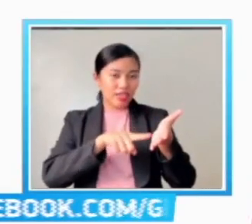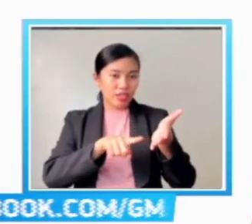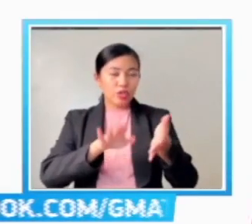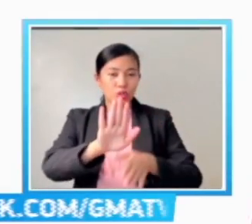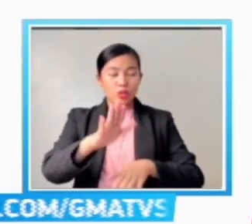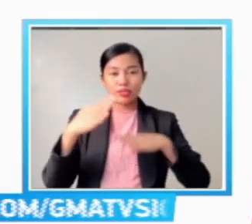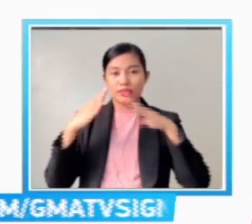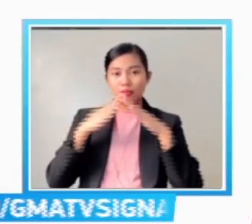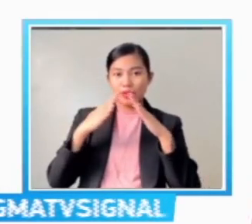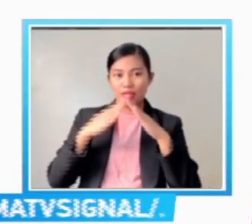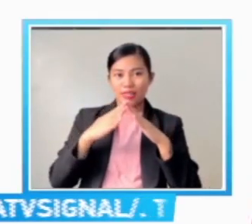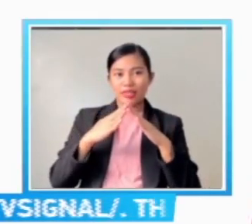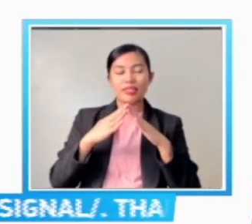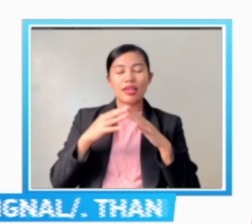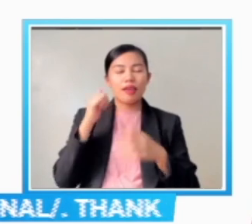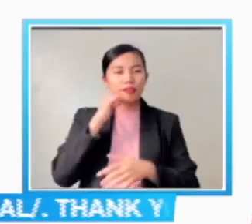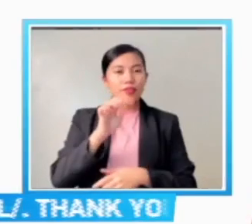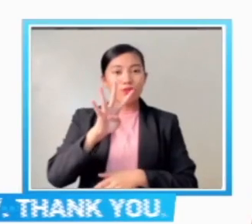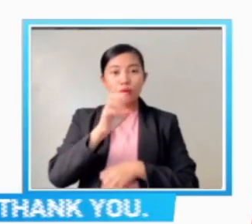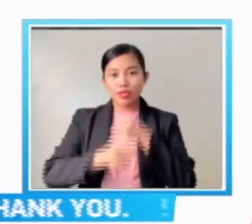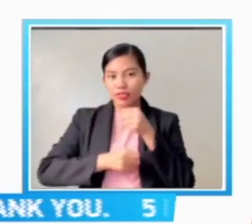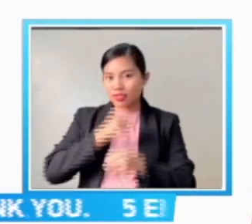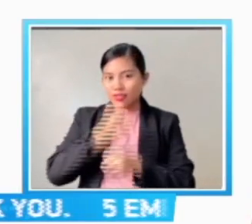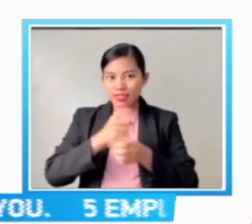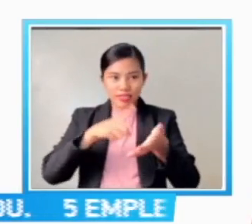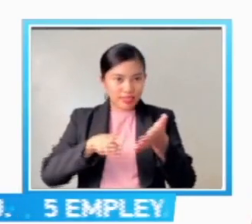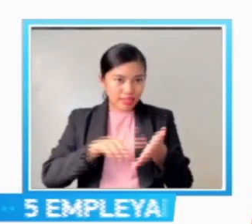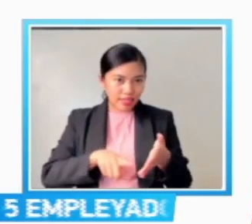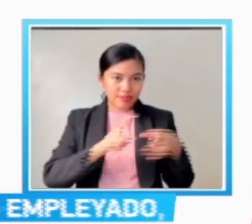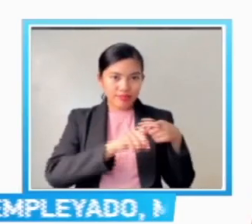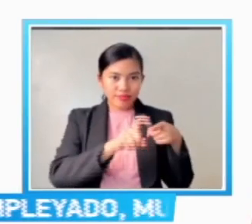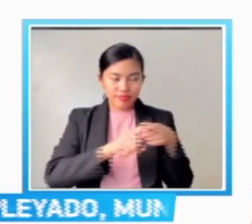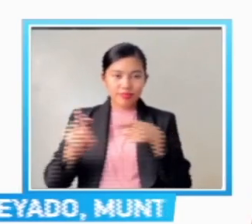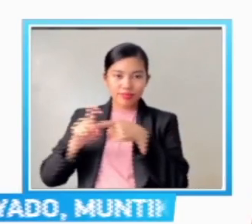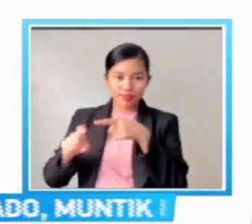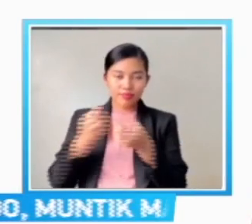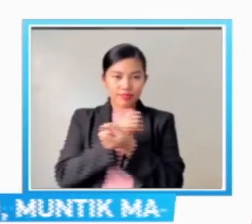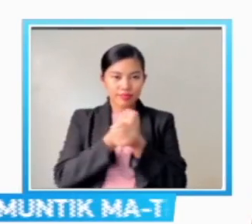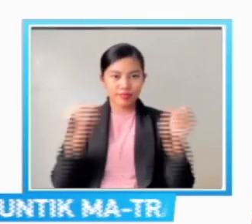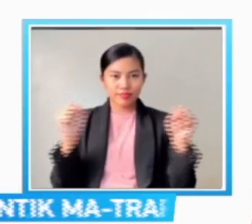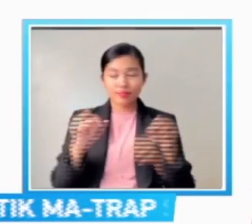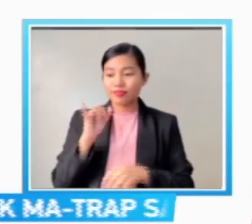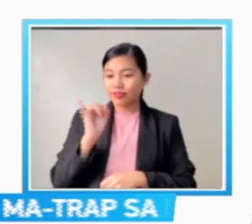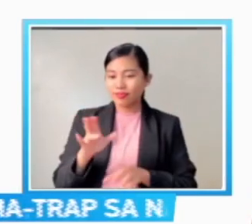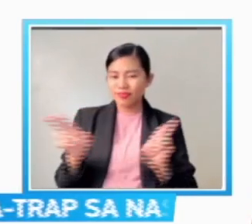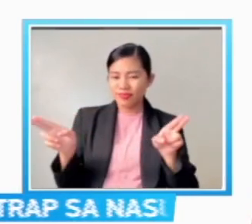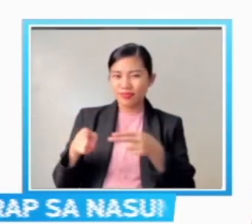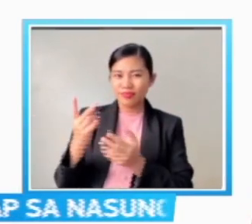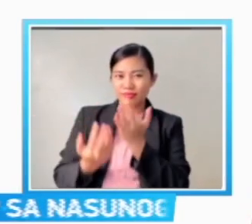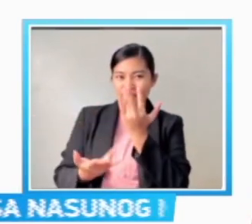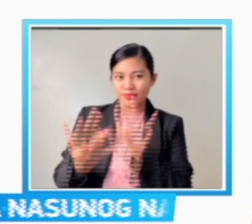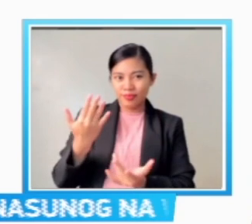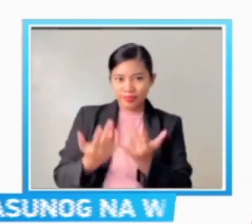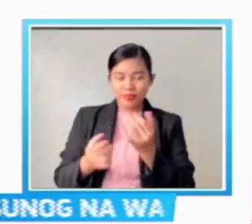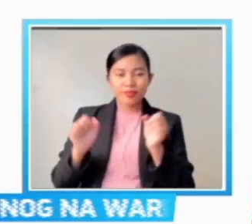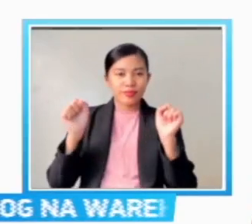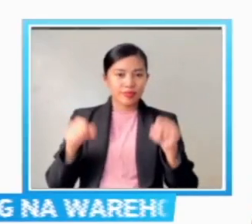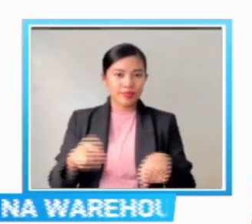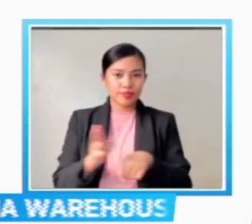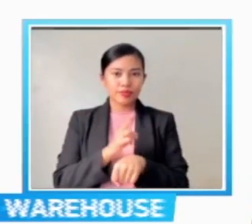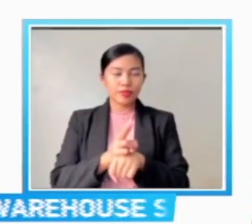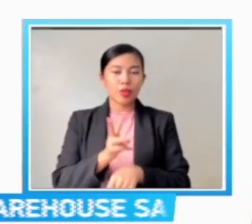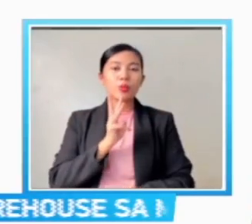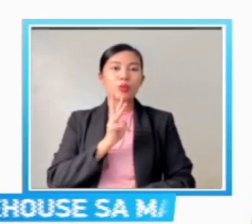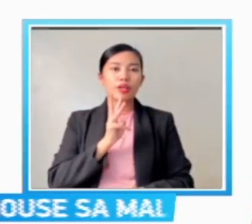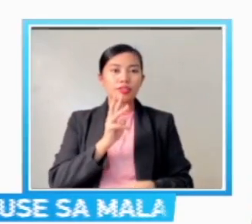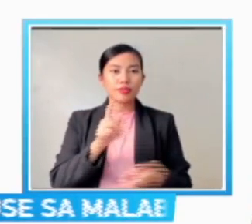4 na taon. Kung maliit lang po ang sunog, patayin ito gamit ang tubig o fire extinguisher. Pero kung kuryente po ang sanhi